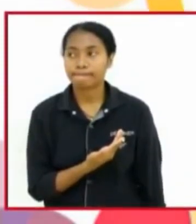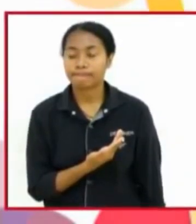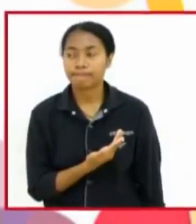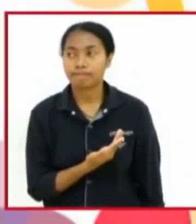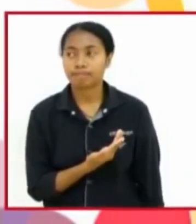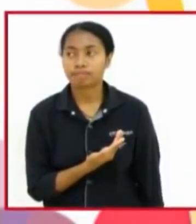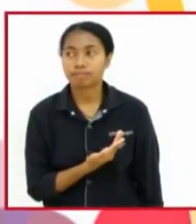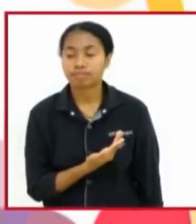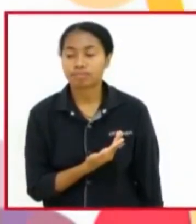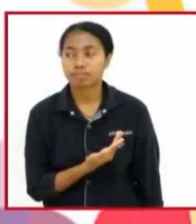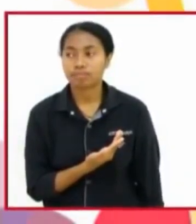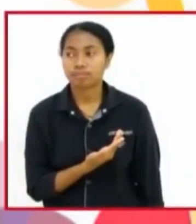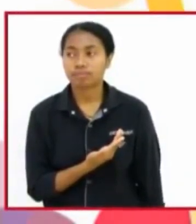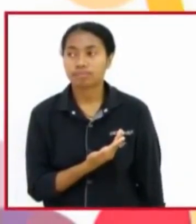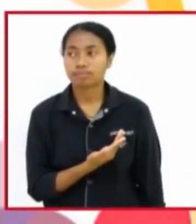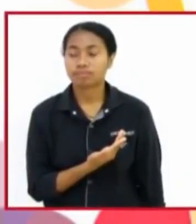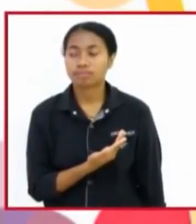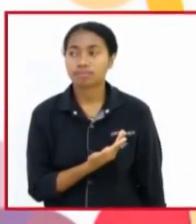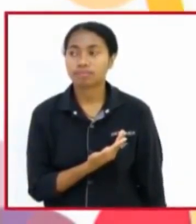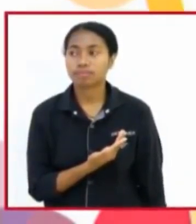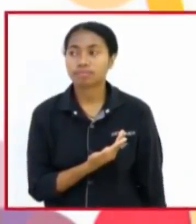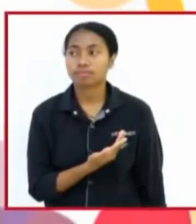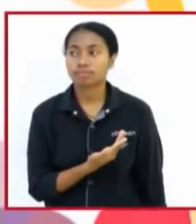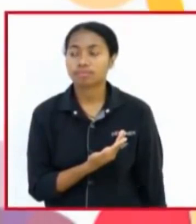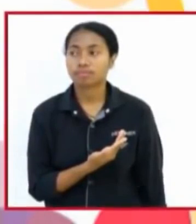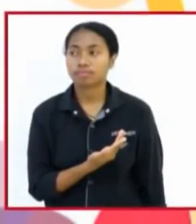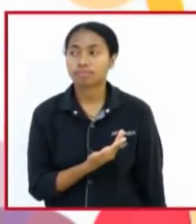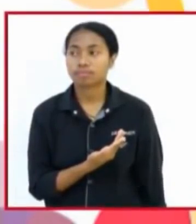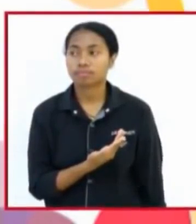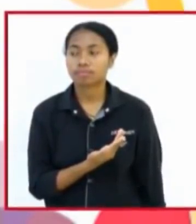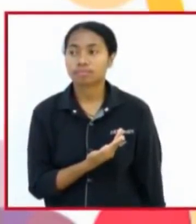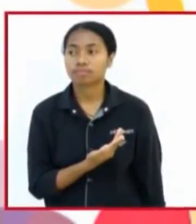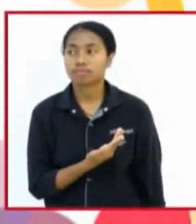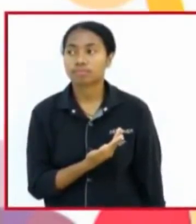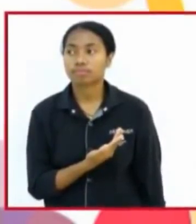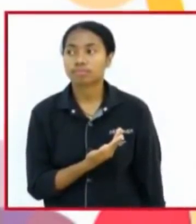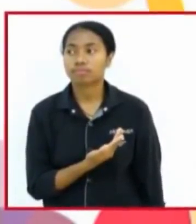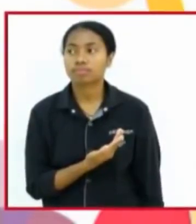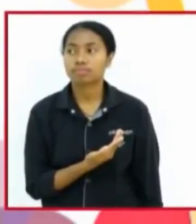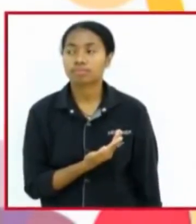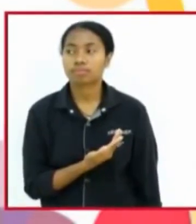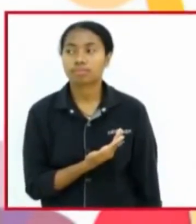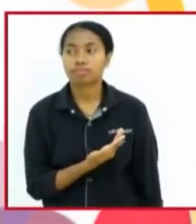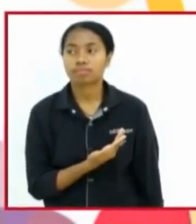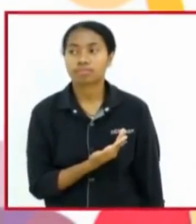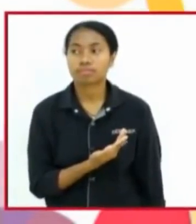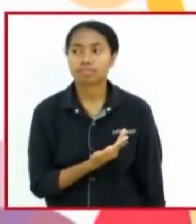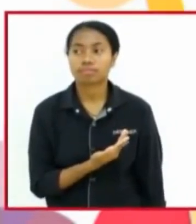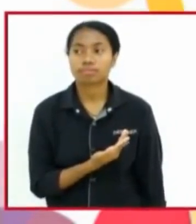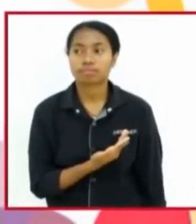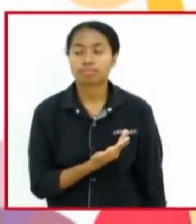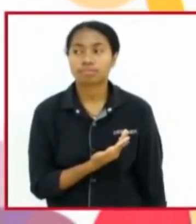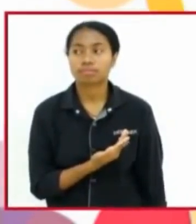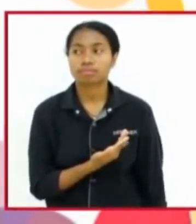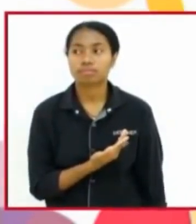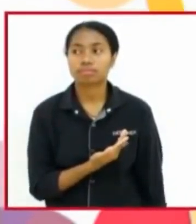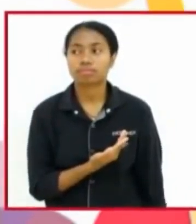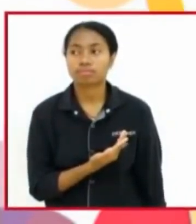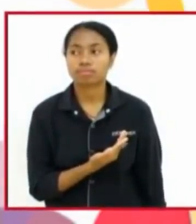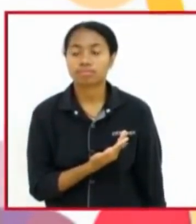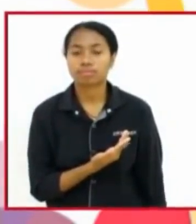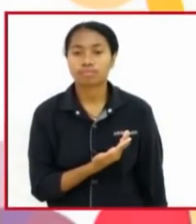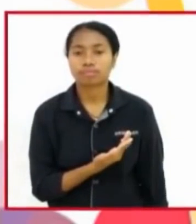ditangkap 6000 orang pesawat hancur 46 buah negara Arab hancur 4 ratusan